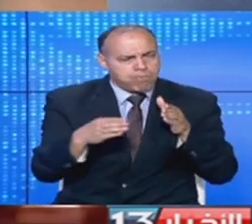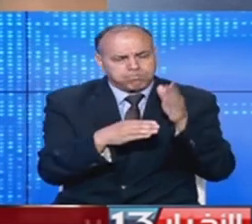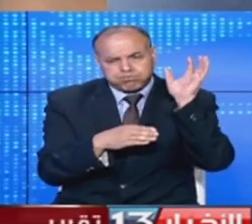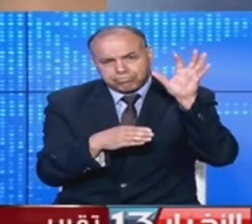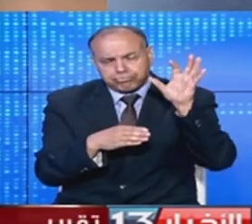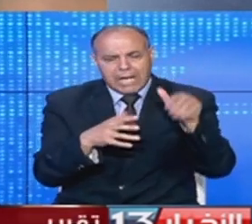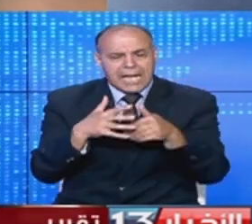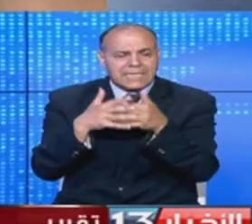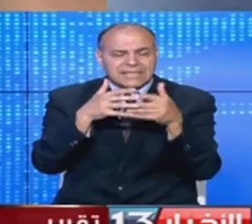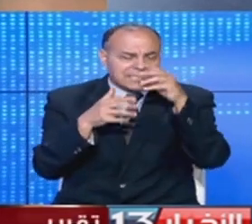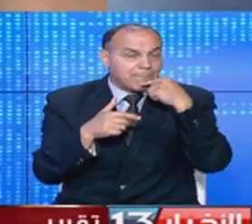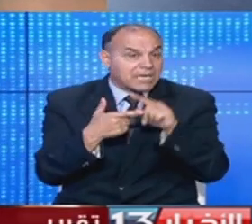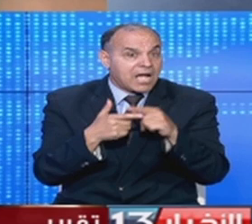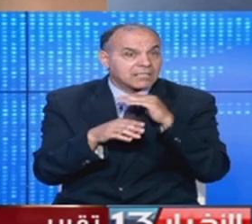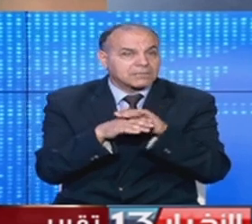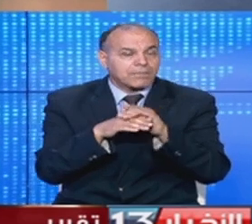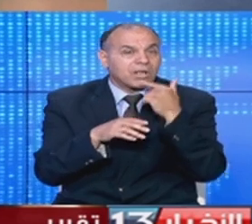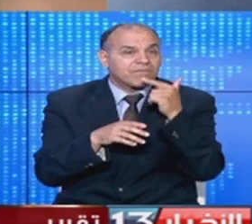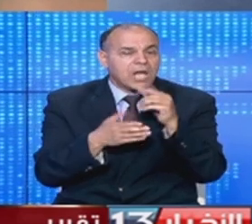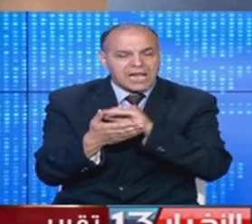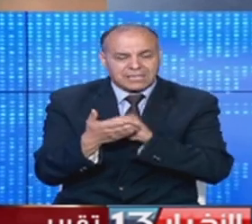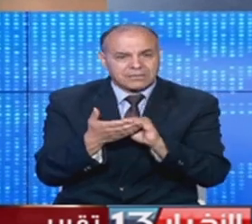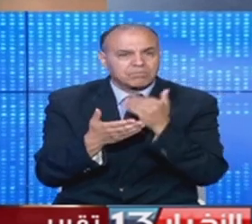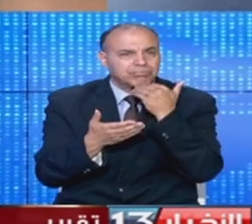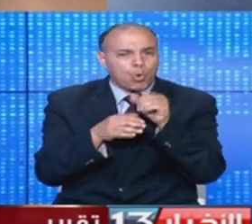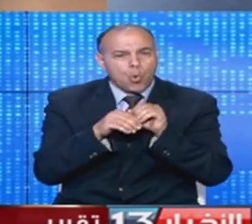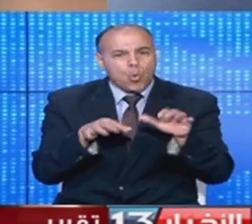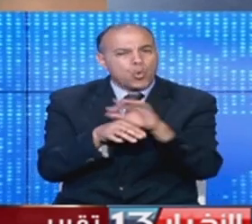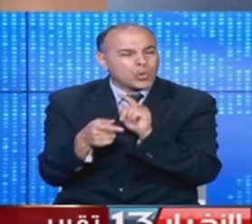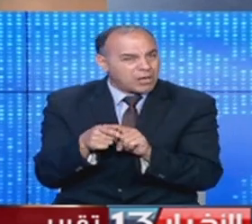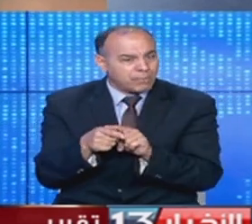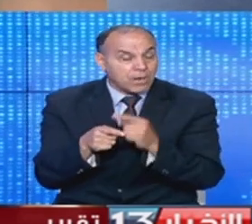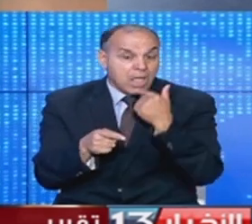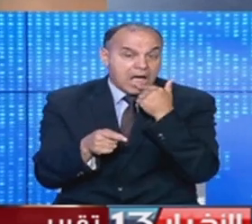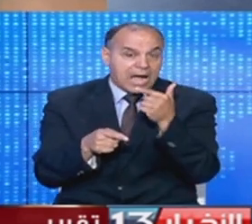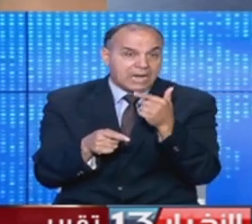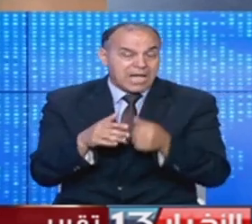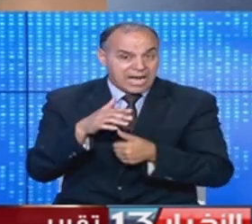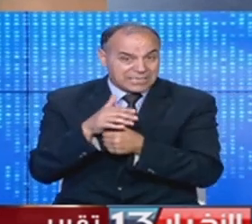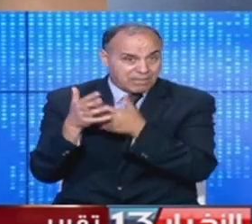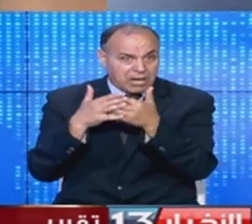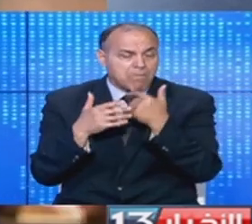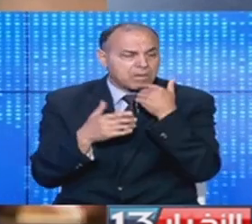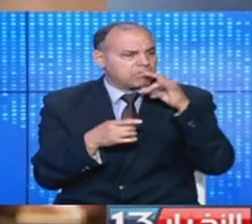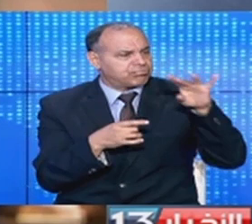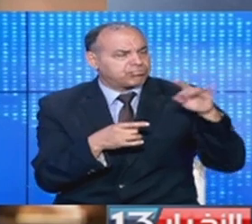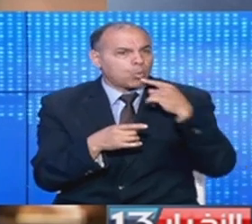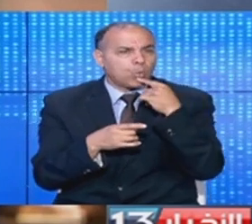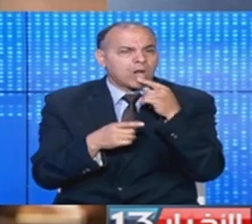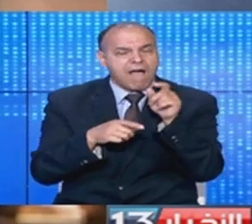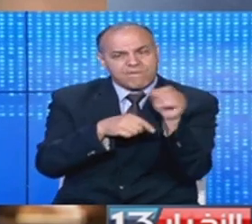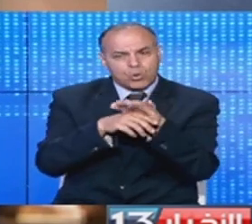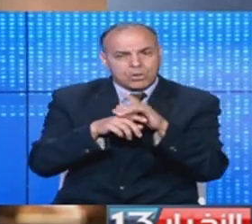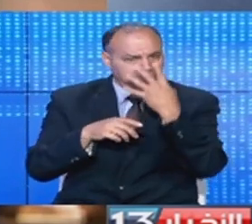دونالد ترامب مجددا بسبب طريقة إدارته لجائحة كورونا، قائلا إن ترامب لا يزال يرفض التعامل مع